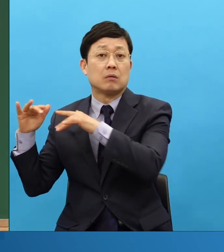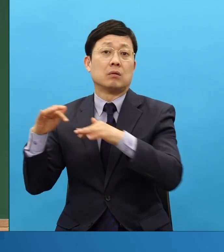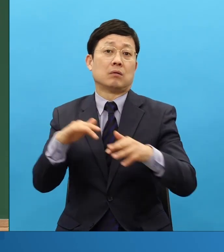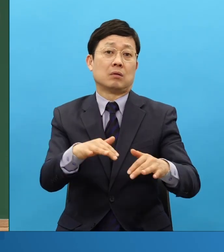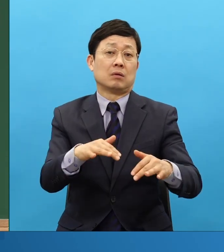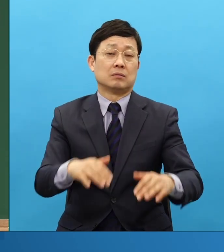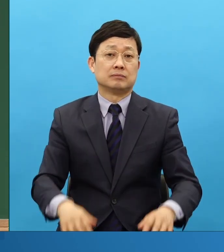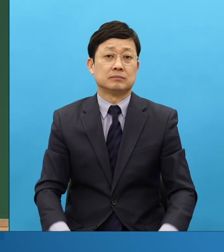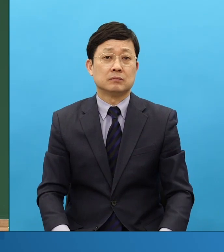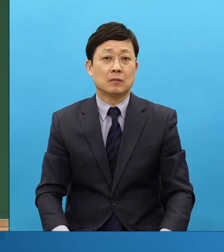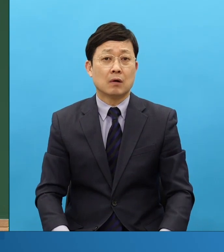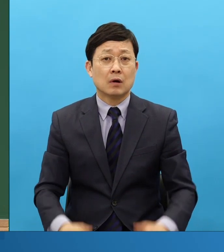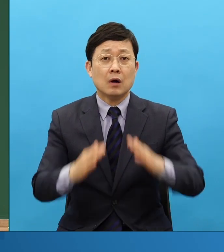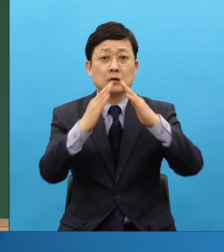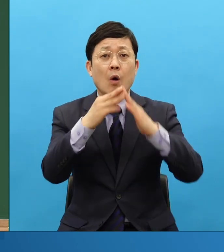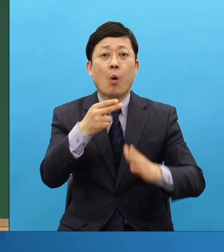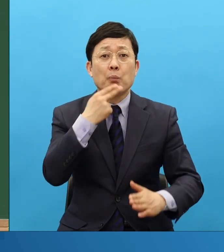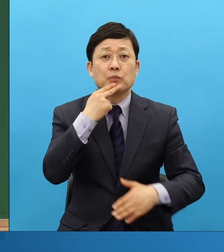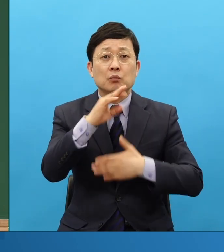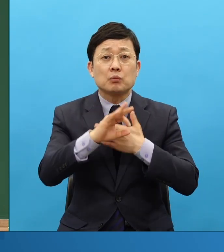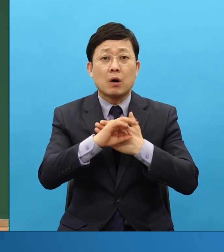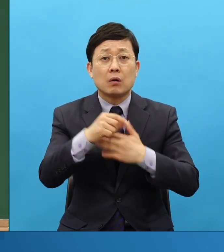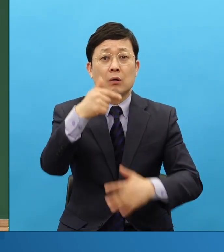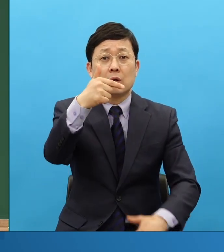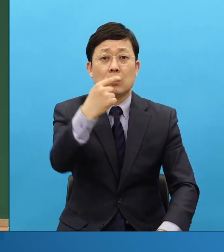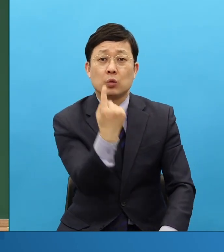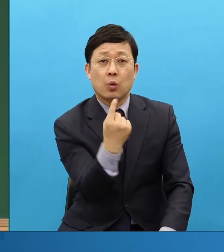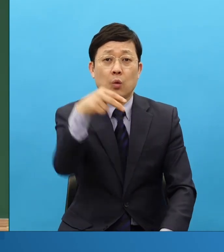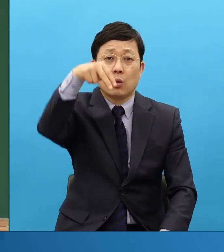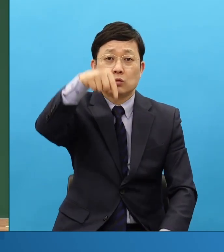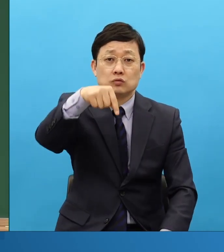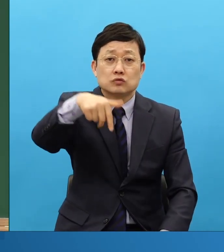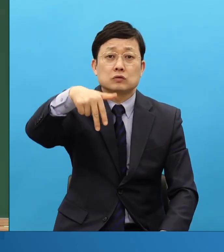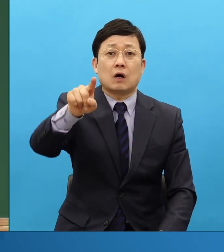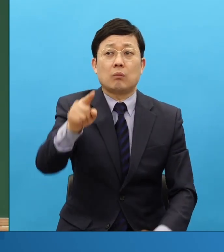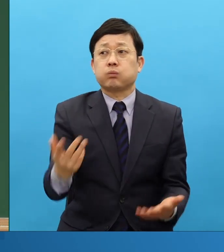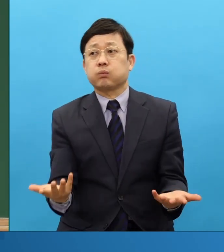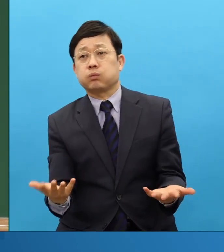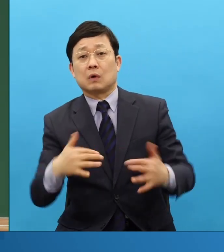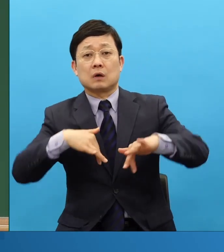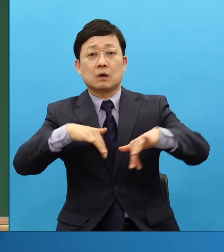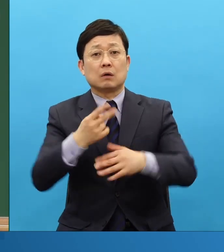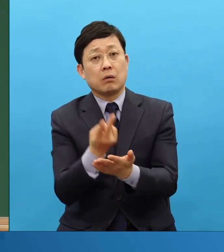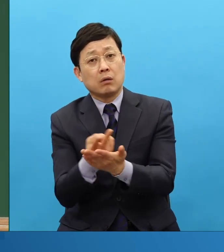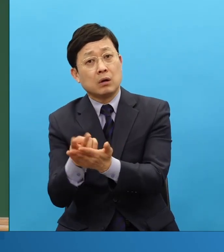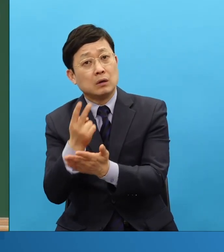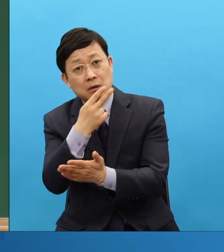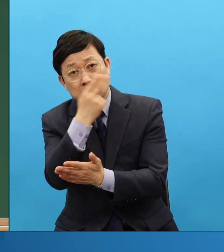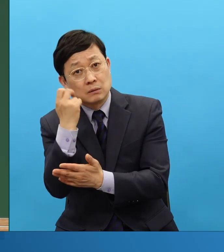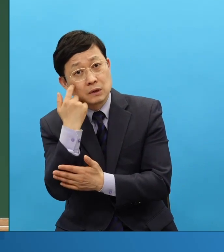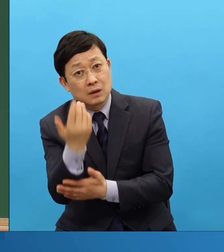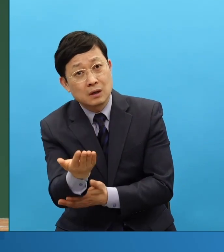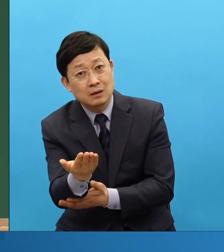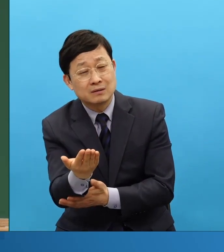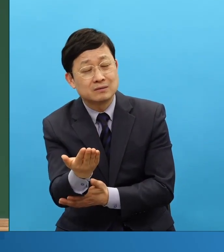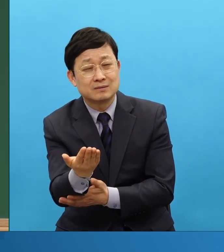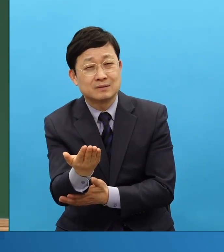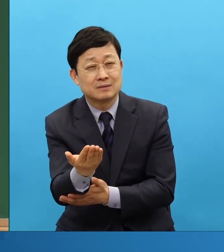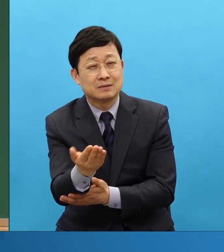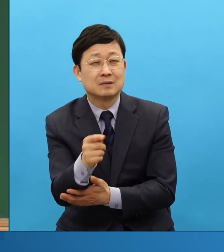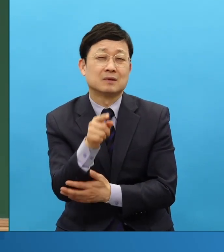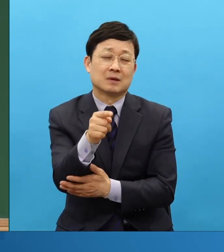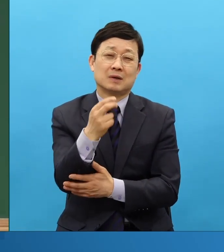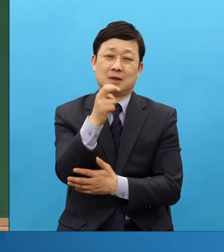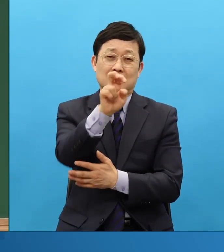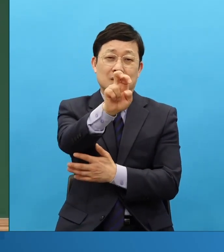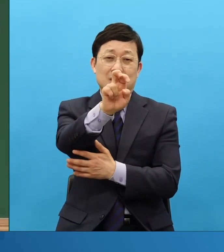말하면 노숙자인데 노숙자 얼마나 어렵겠어요. In one word, you're a homeless person. How difficult is that life? 자, 이 망대를 기가 차게 만드는 거죠. And so